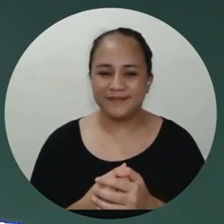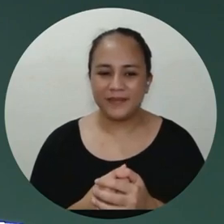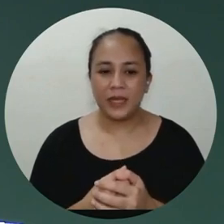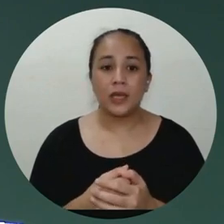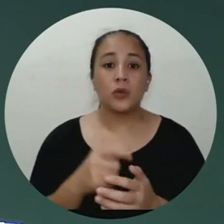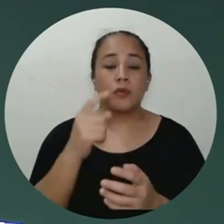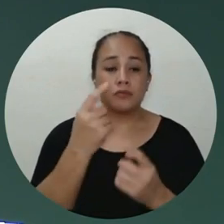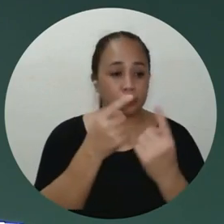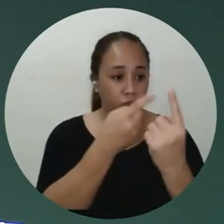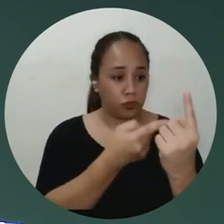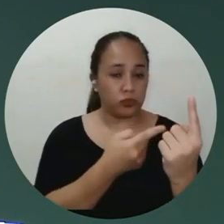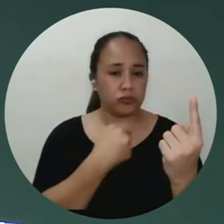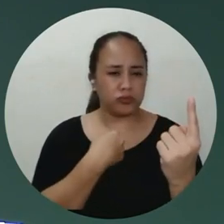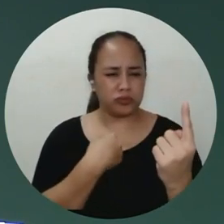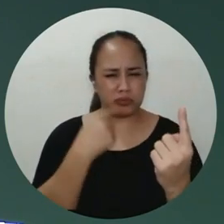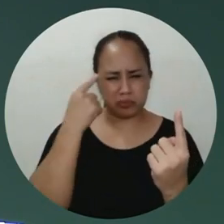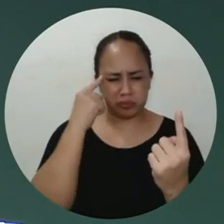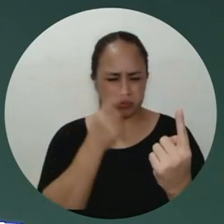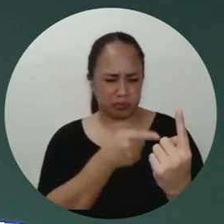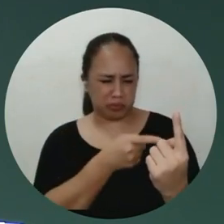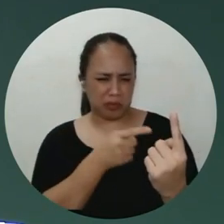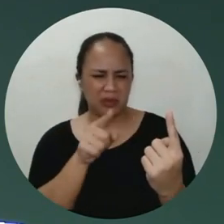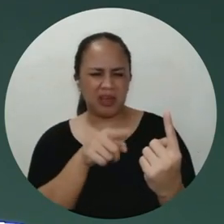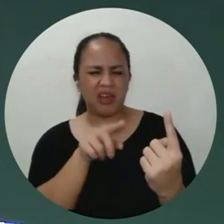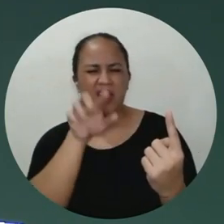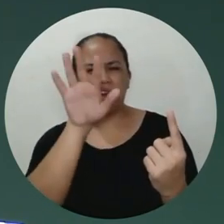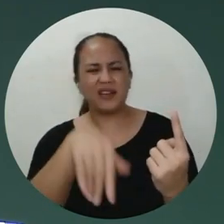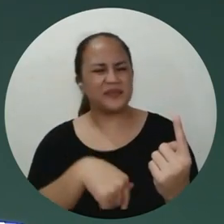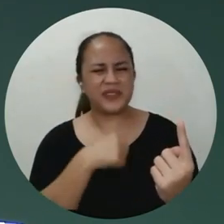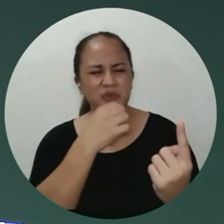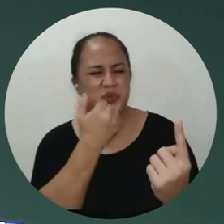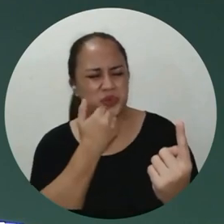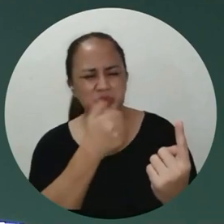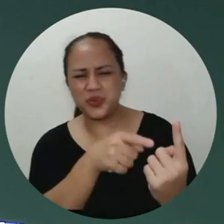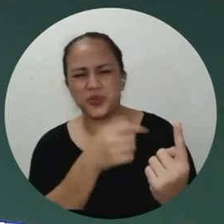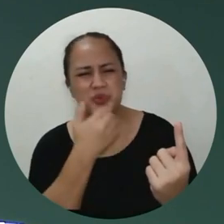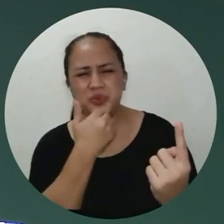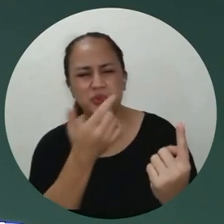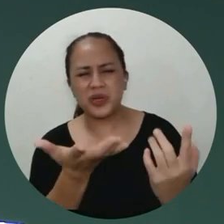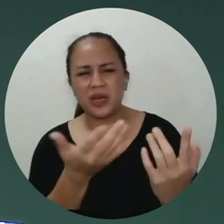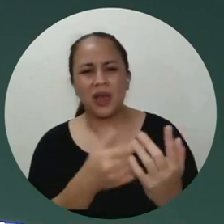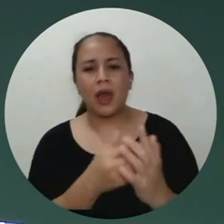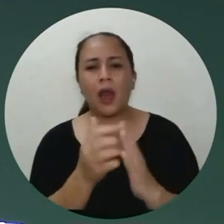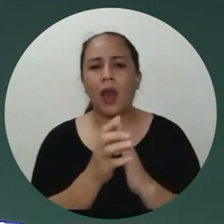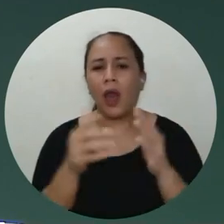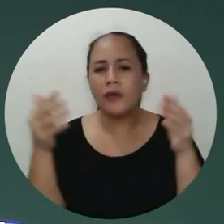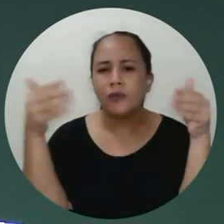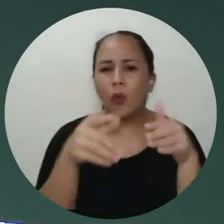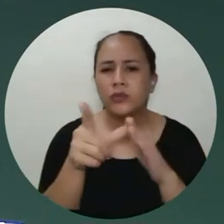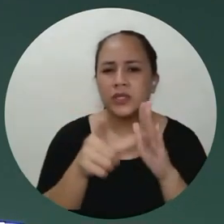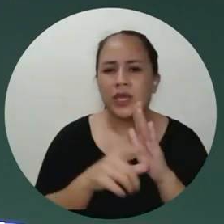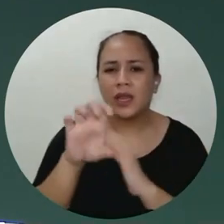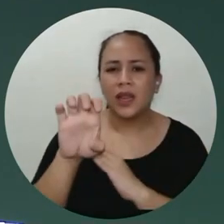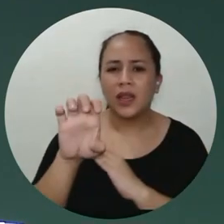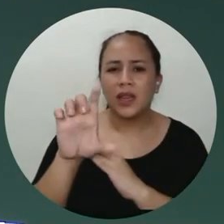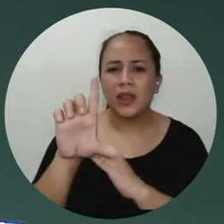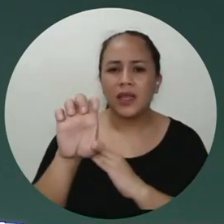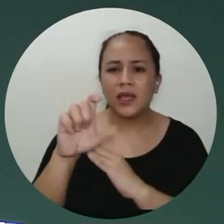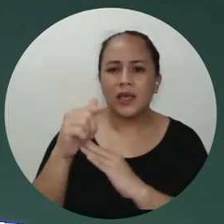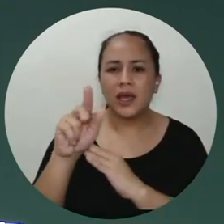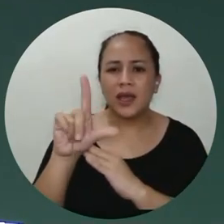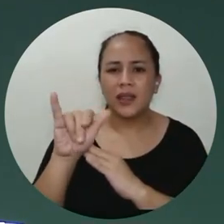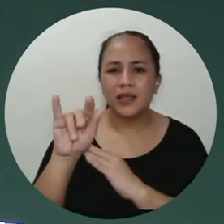very legalistic, they say, oh, that person is right, wrong, and they're very legalistic in all their ways. 복음은 위로하고